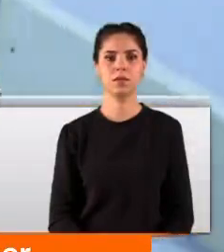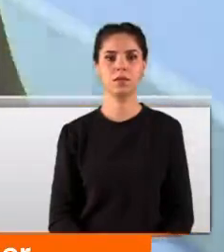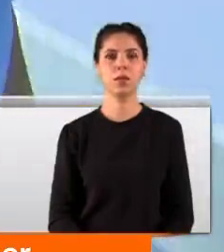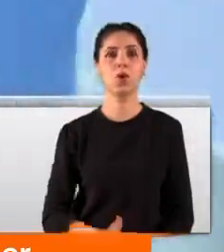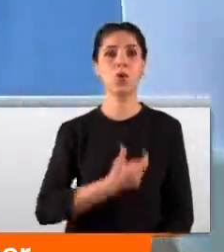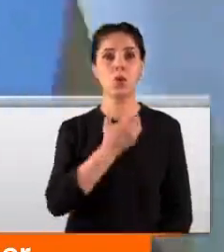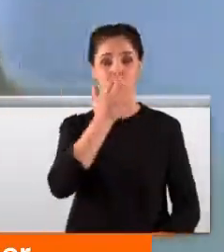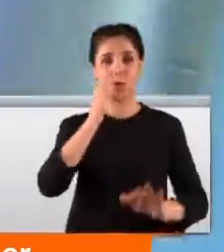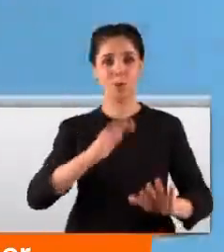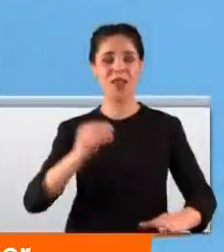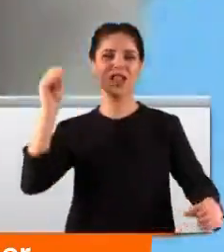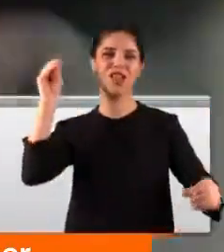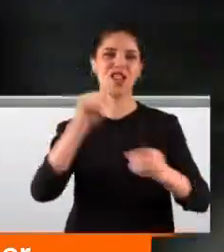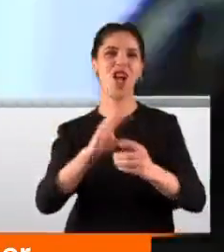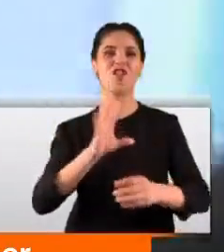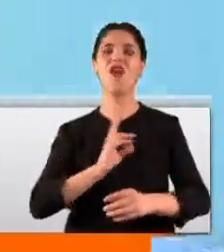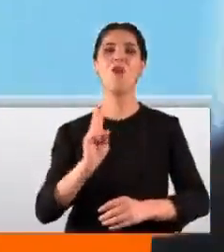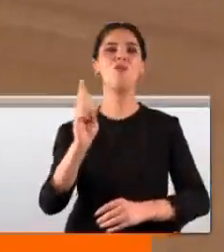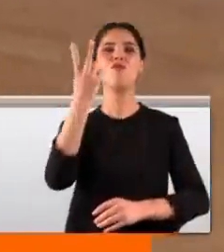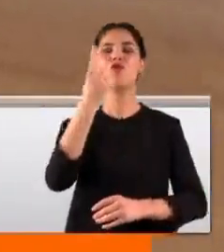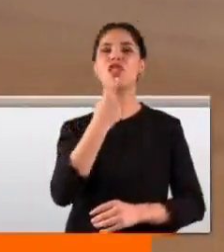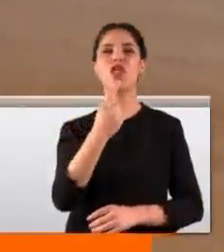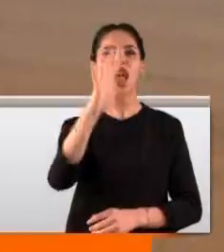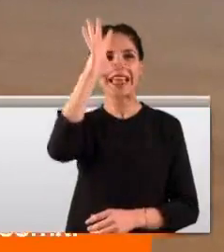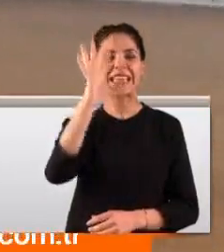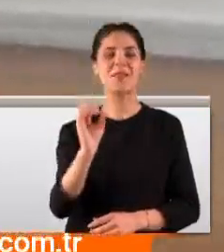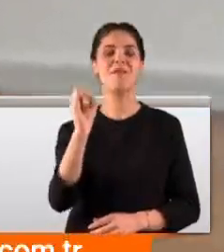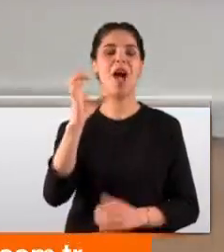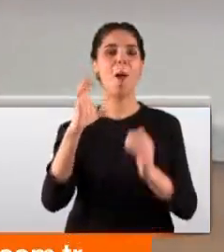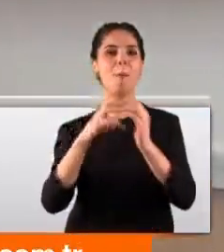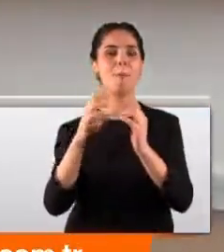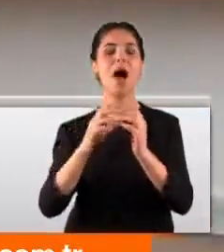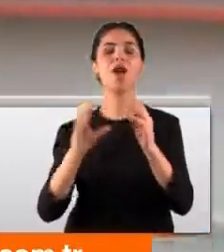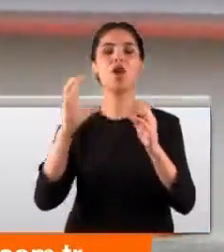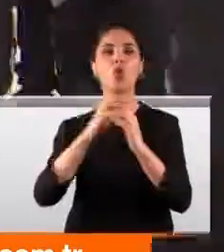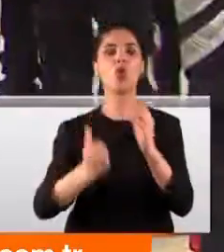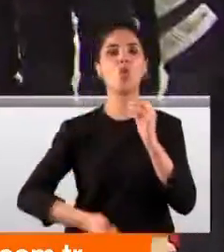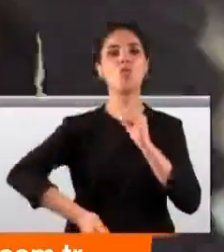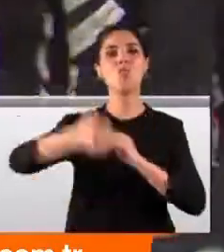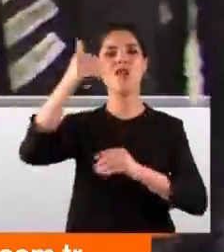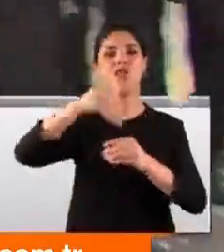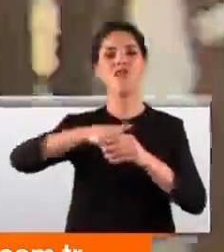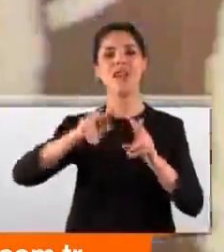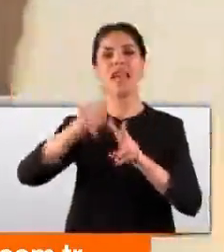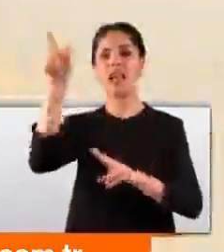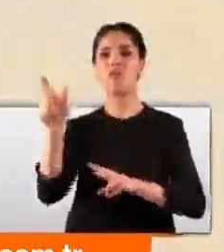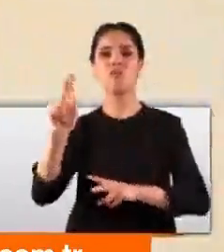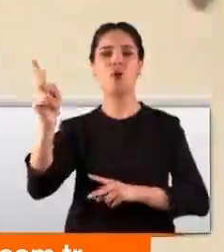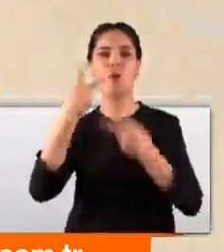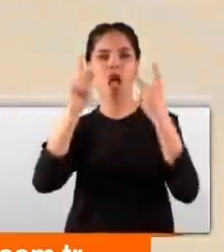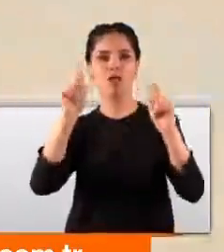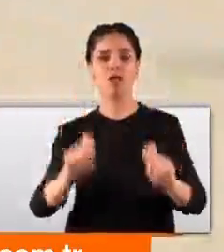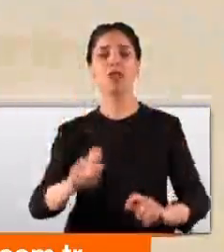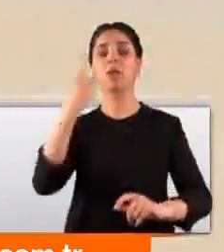Umutlu bekleyiş artık sona eriyor. Müjdeyi AK Parti Grup Başkan Vekili Muhammed Emin Akbaşoğlu verdi. 3600 ek gösterge Temmuz